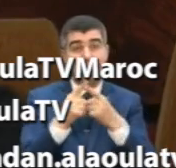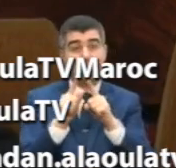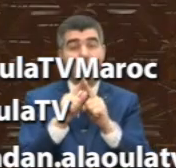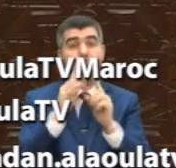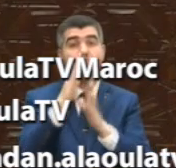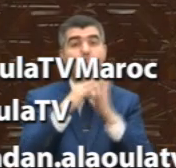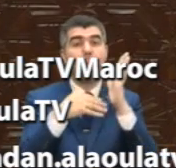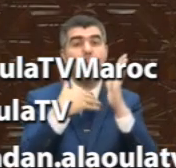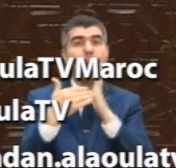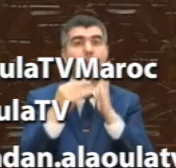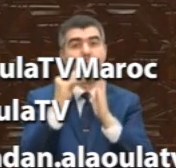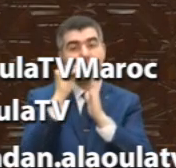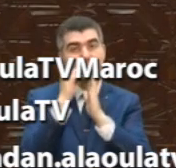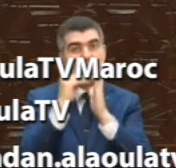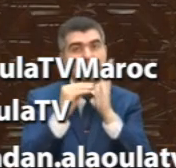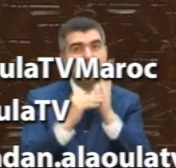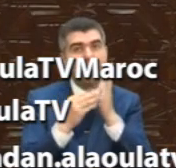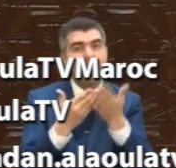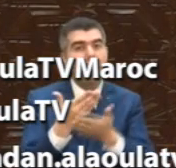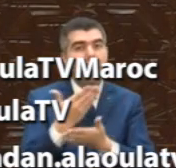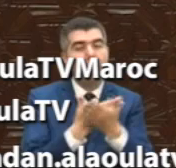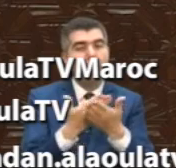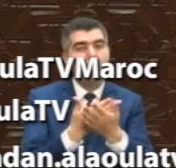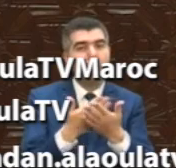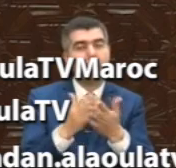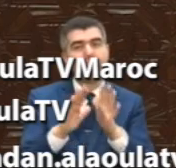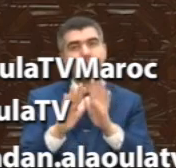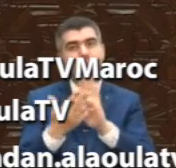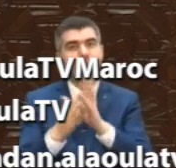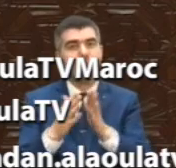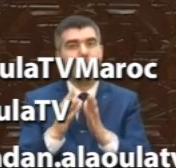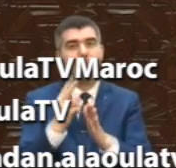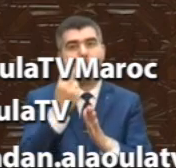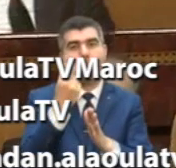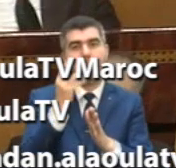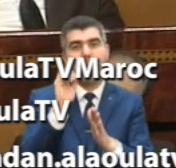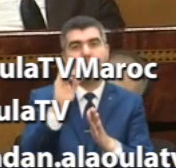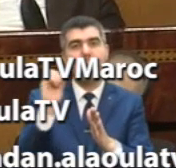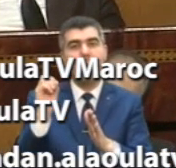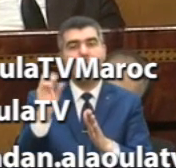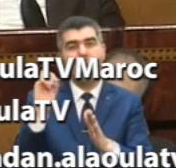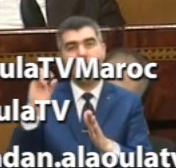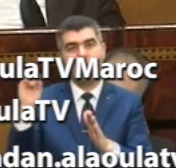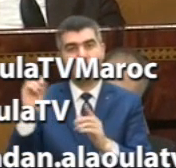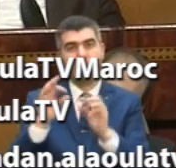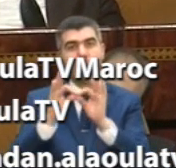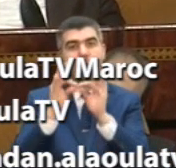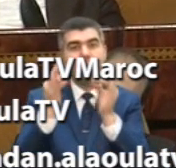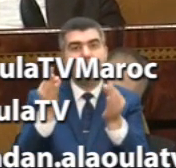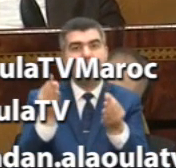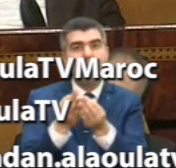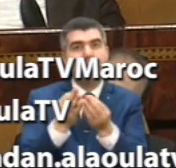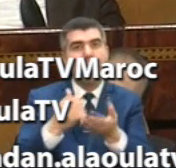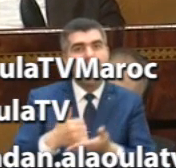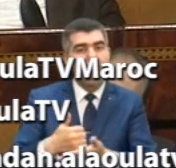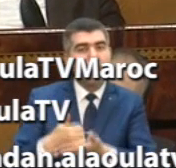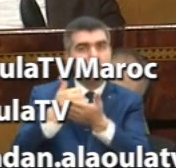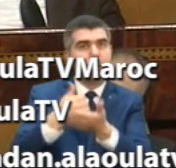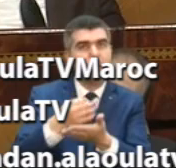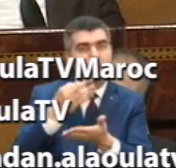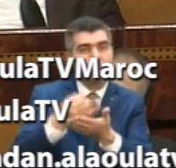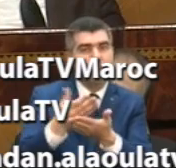برنامجها بالعمل على تحسين ظروف سكن ما يفوق على 200,000 أسرة في إطار تأهيل الحضري للأحياء غير